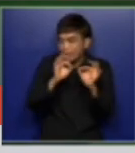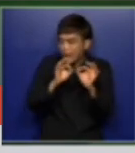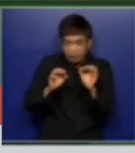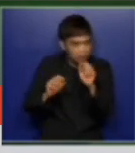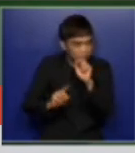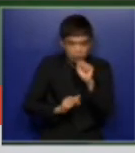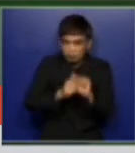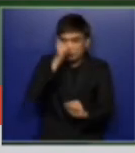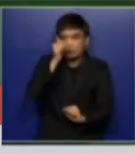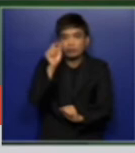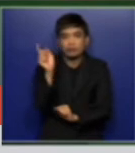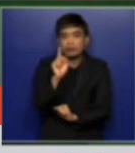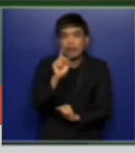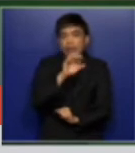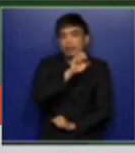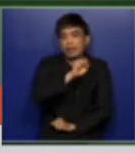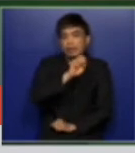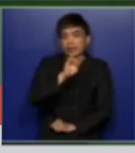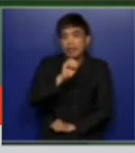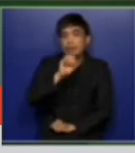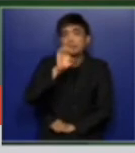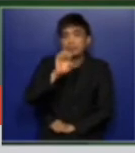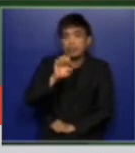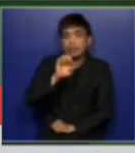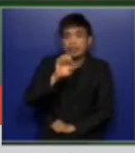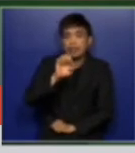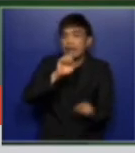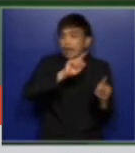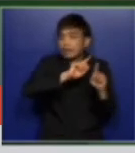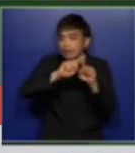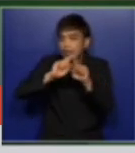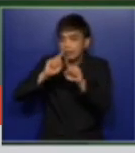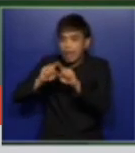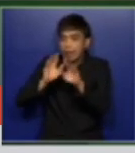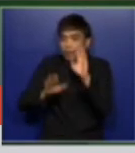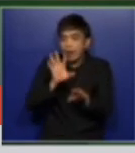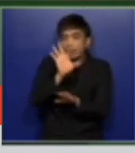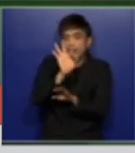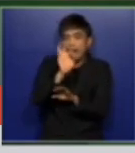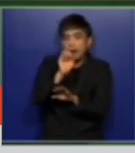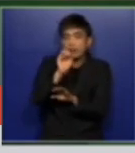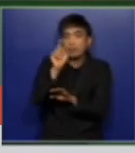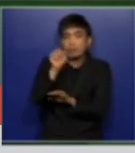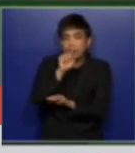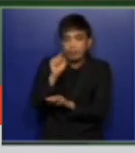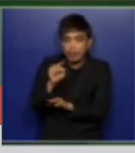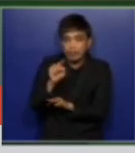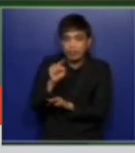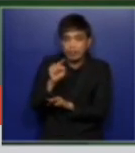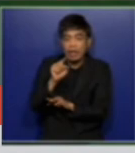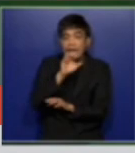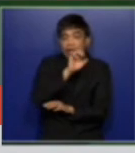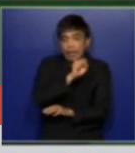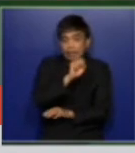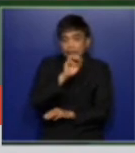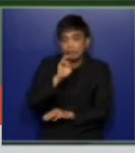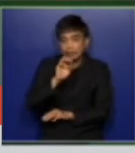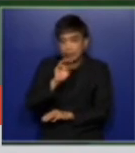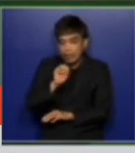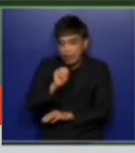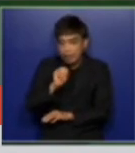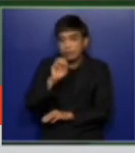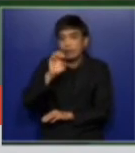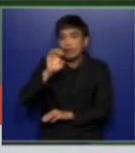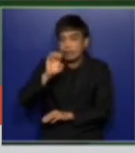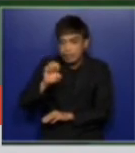พครับ SME เหล่านี้เกือบ 90% เป็น SME ที่ไม่สามารถที่จะเข้าสู่ระบบสถาบัน